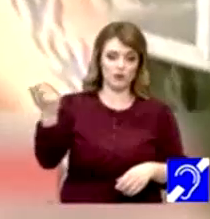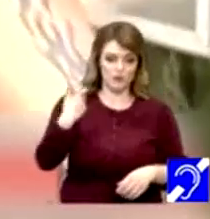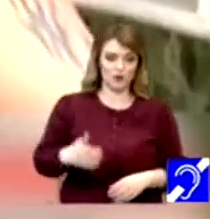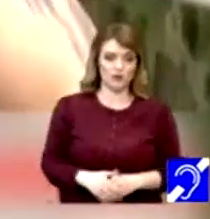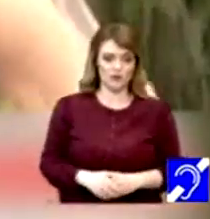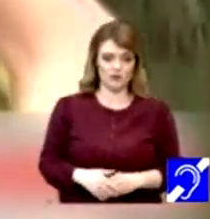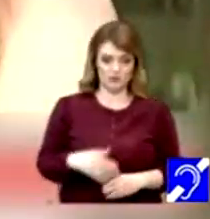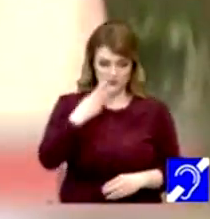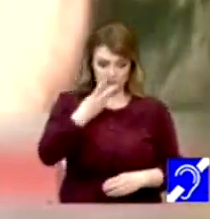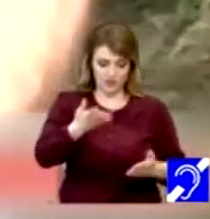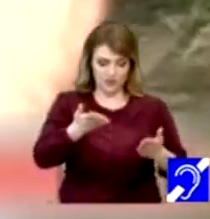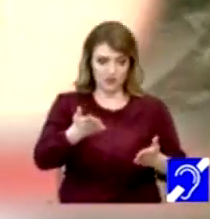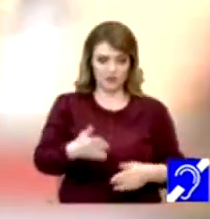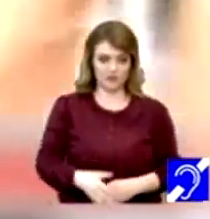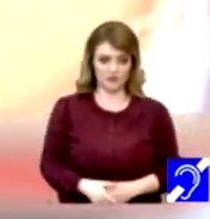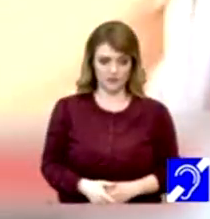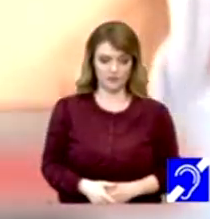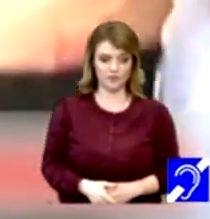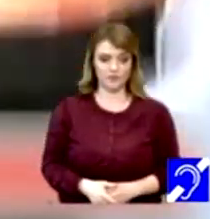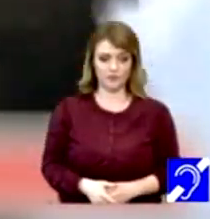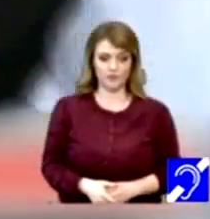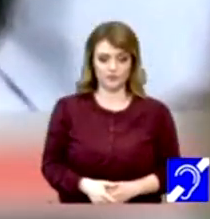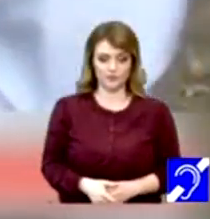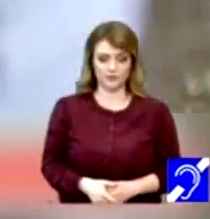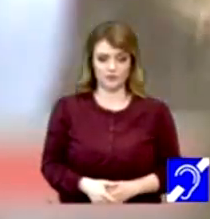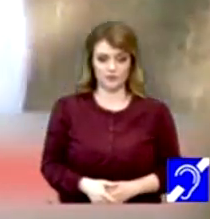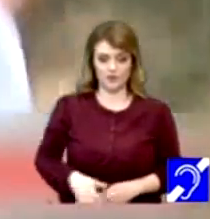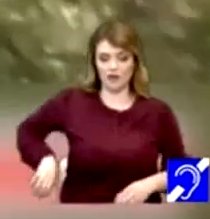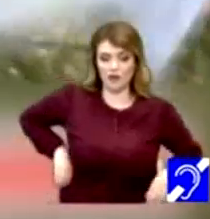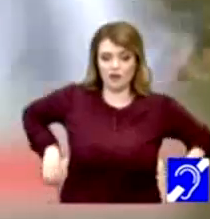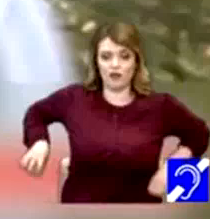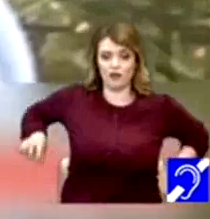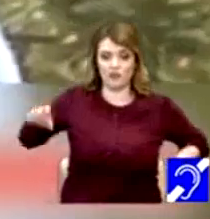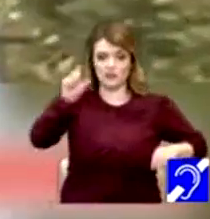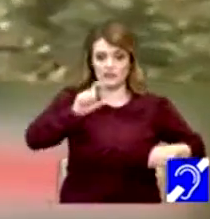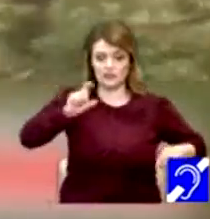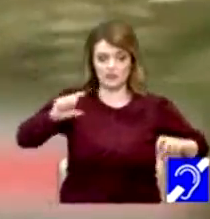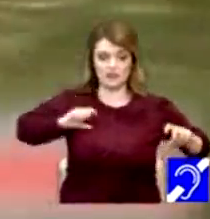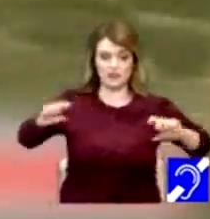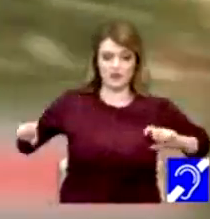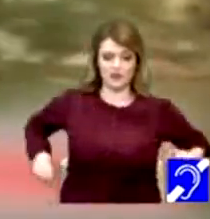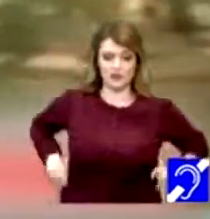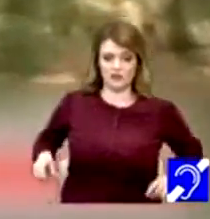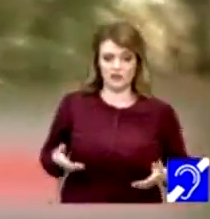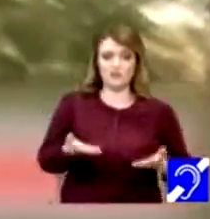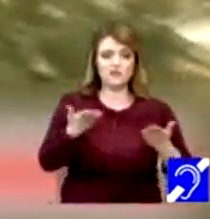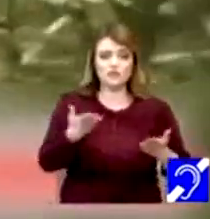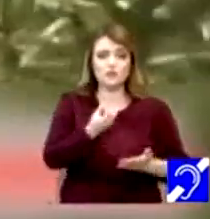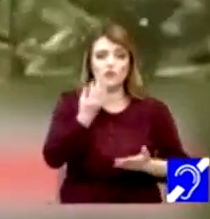Вот политур с куношься, ищи. А еще вон это я один. Сара, ты туда, ты зуба, ты жил